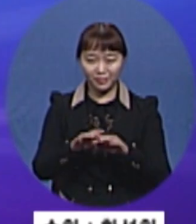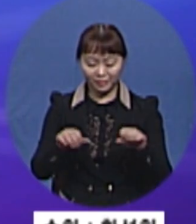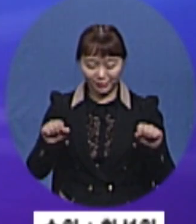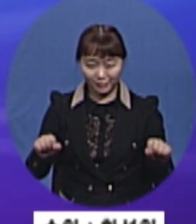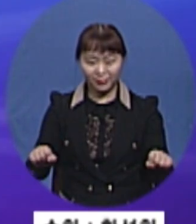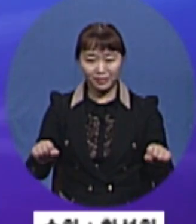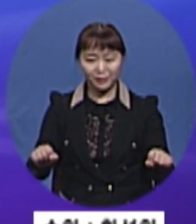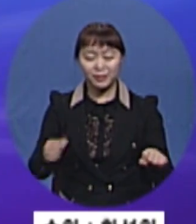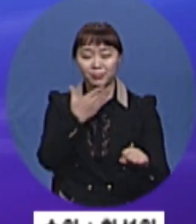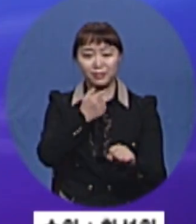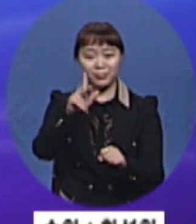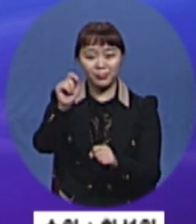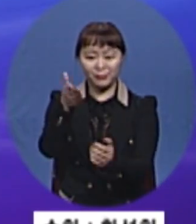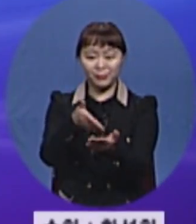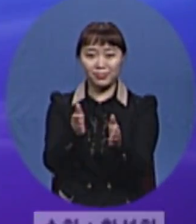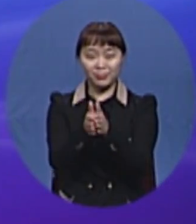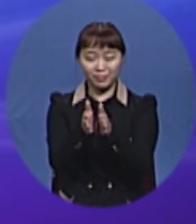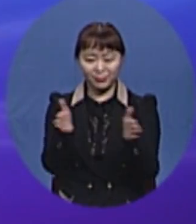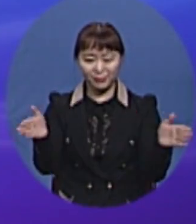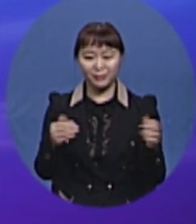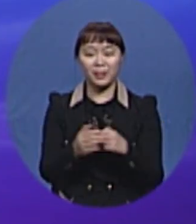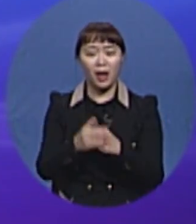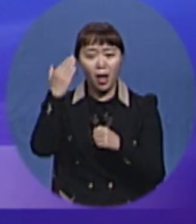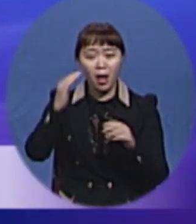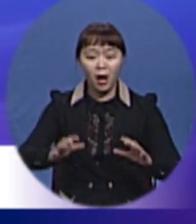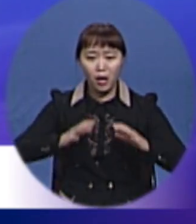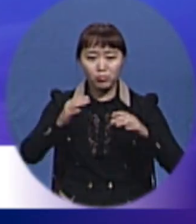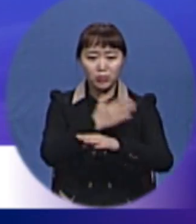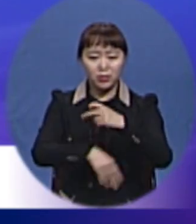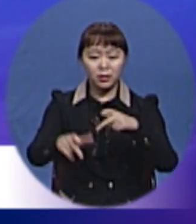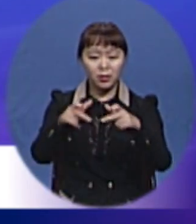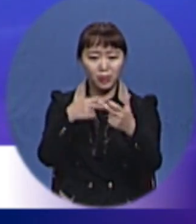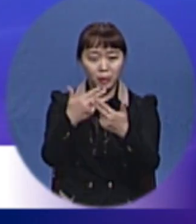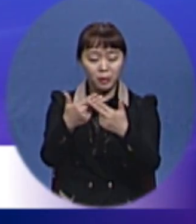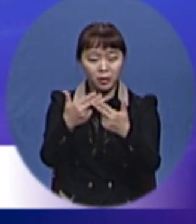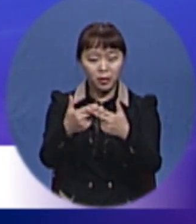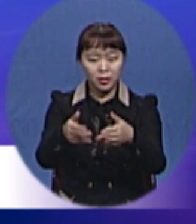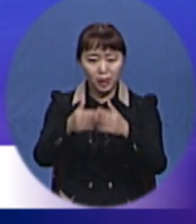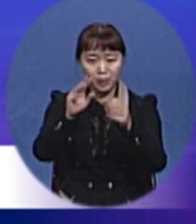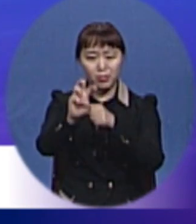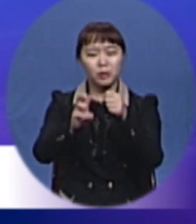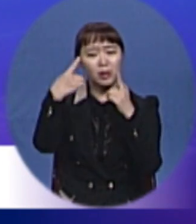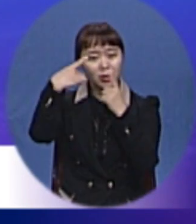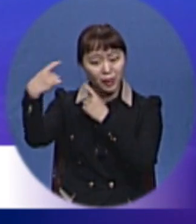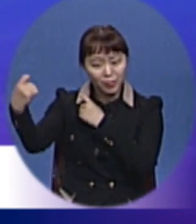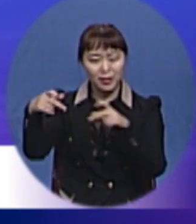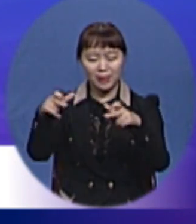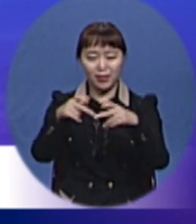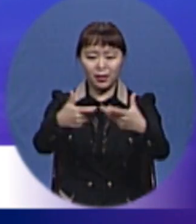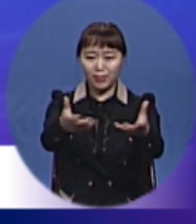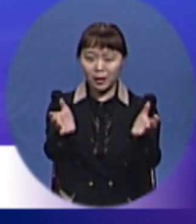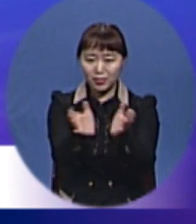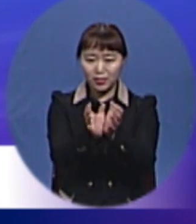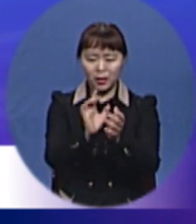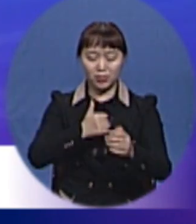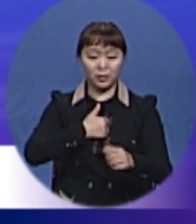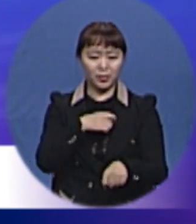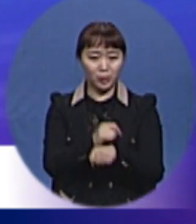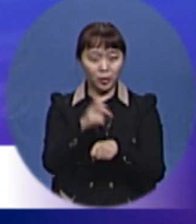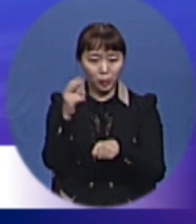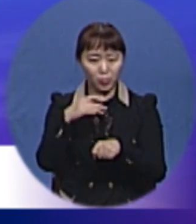시청자 여러분 안녕하십니까? 복지TV 뉴스입니다. 한국지체장애인협회가 창립 30주년을 맞아 장애계 단체의